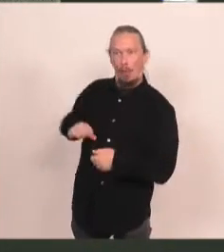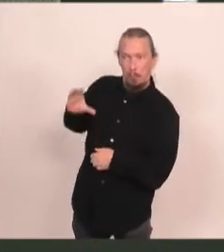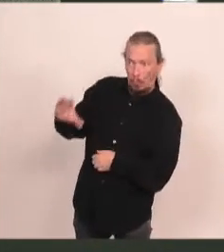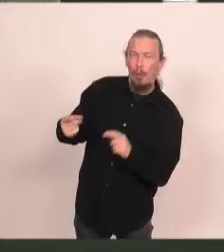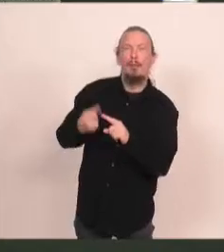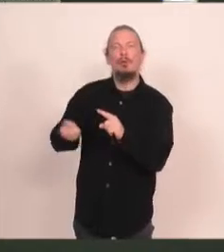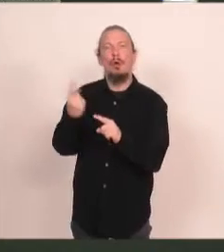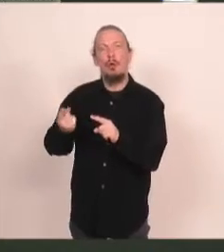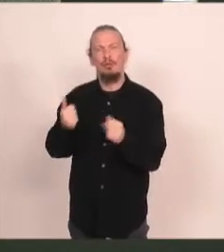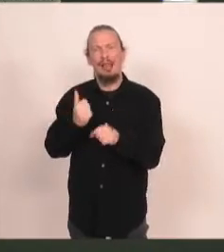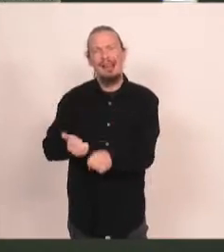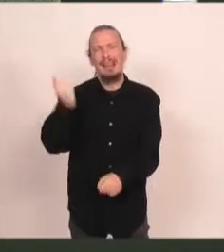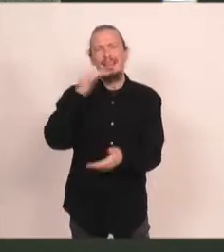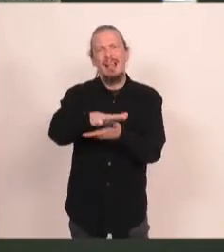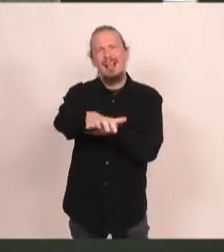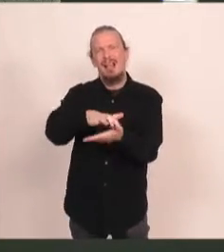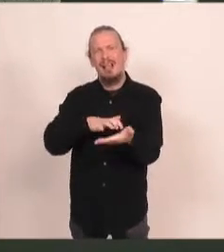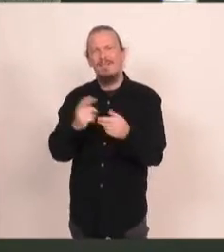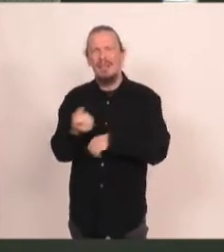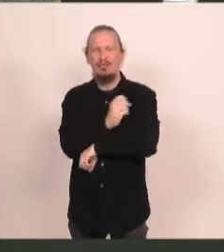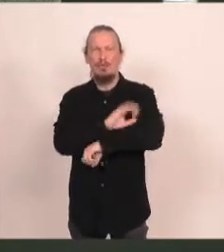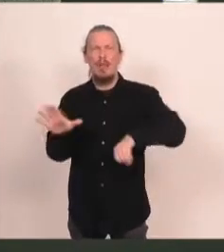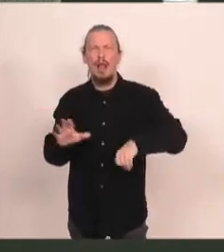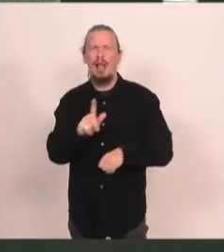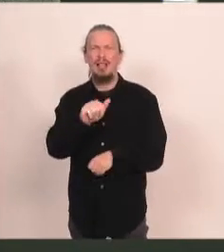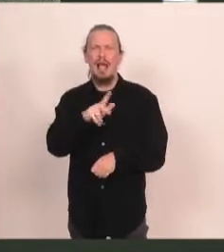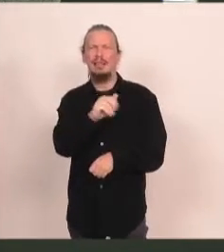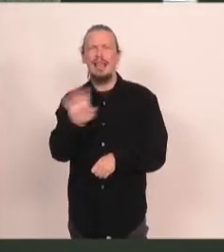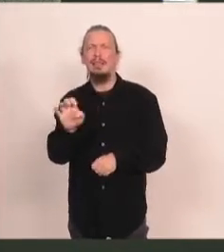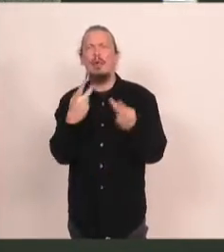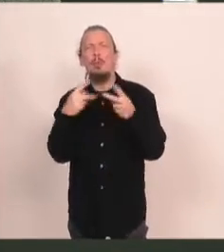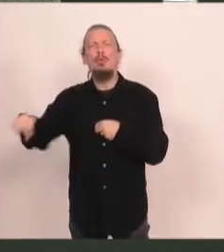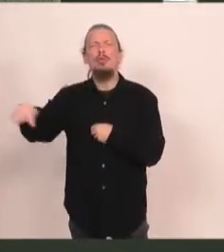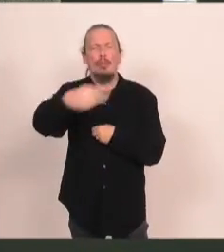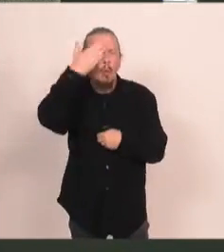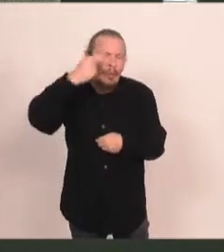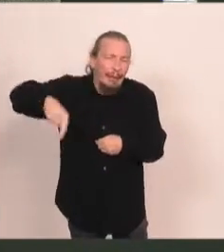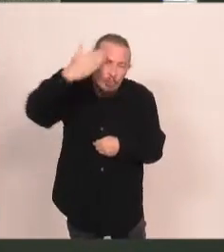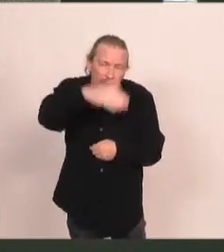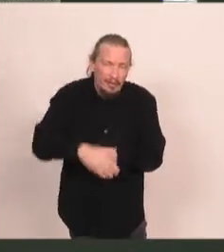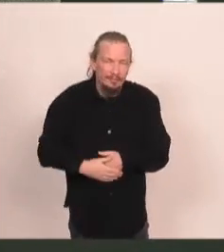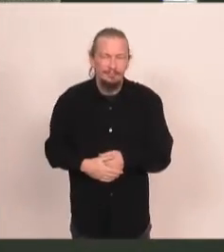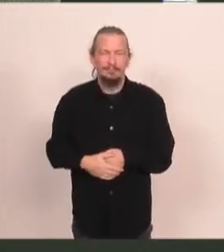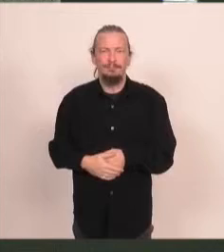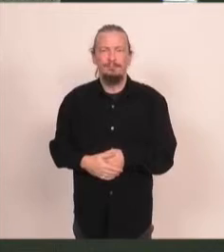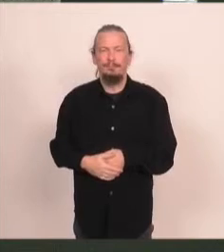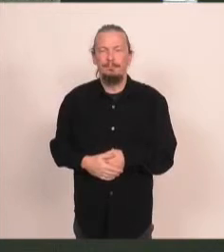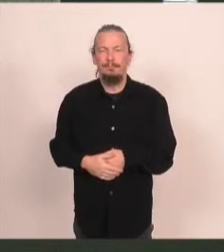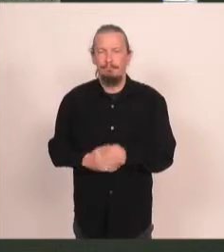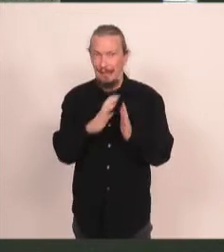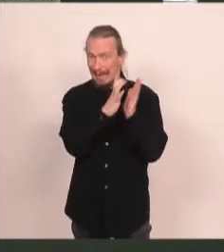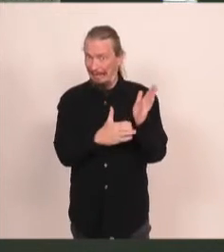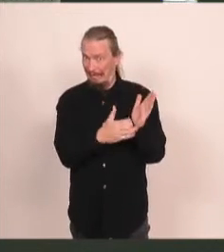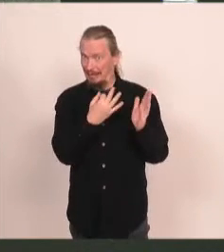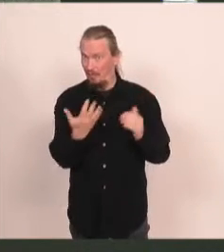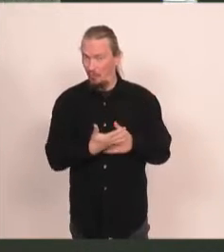article publié il y a un an dans la Gazette des communes, journal que vous consultez régulièrement, chers collègues, je n'en doute pas. Cet article